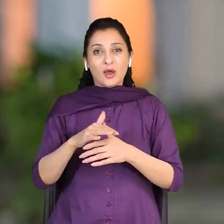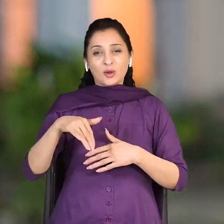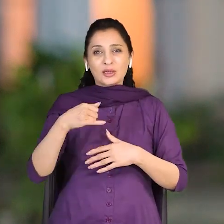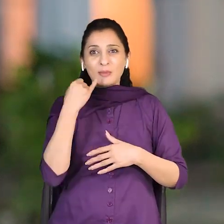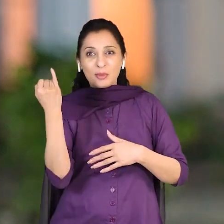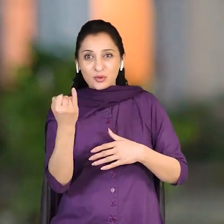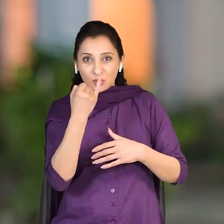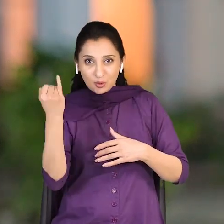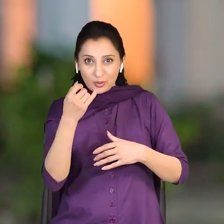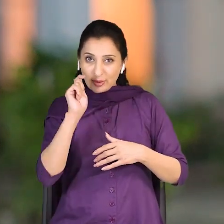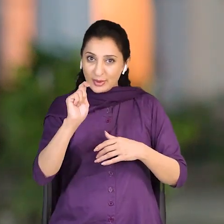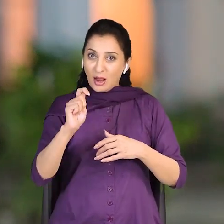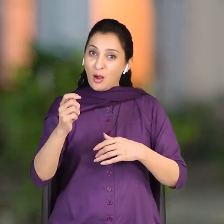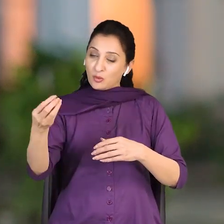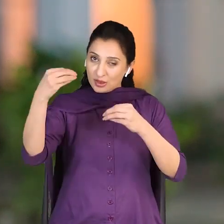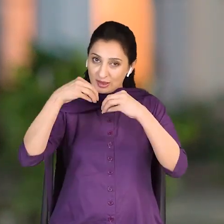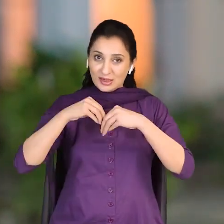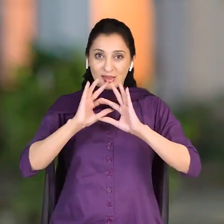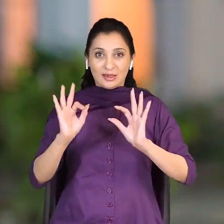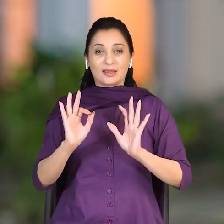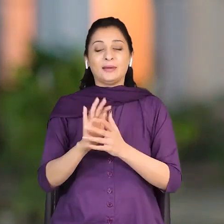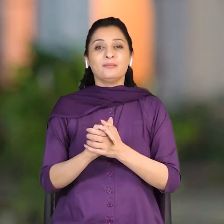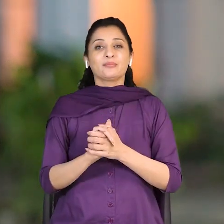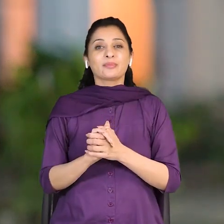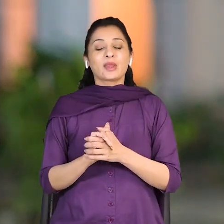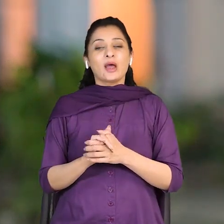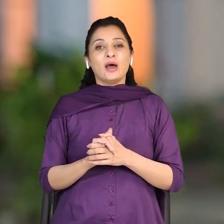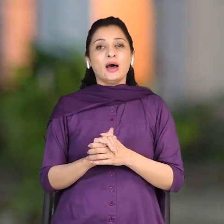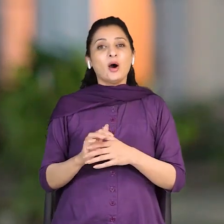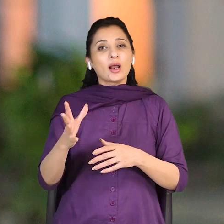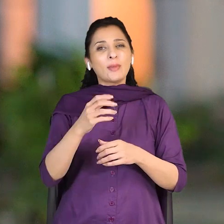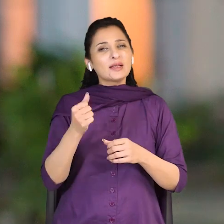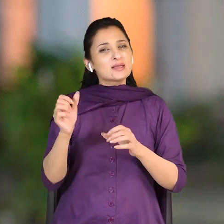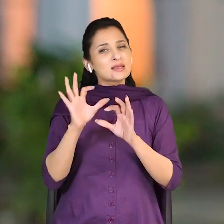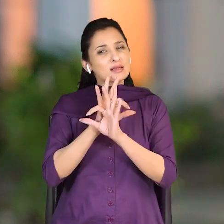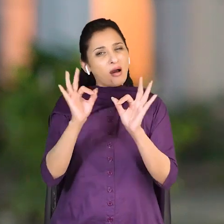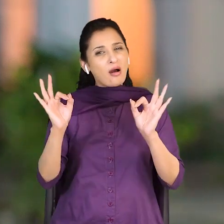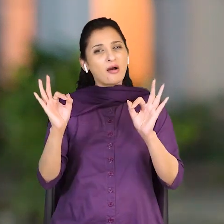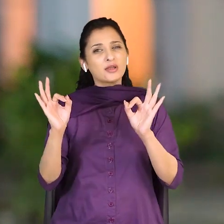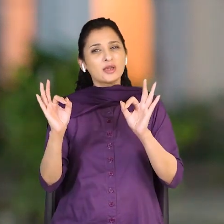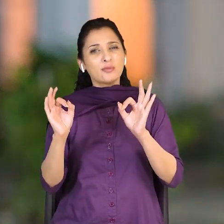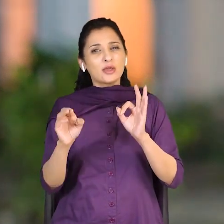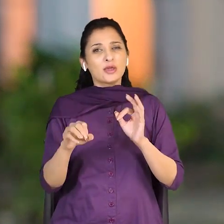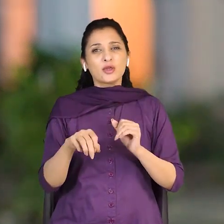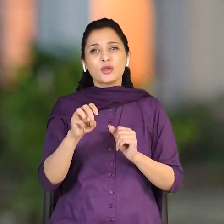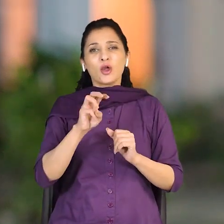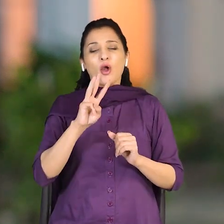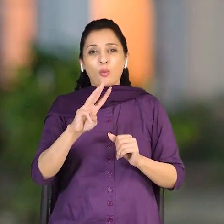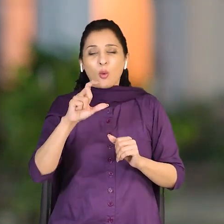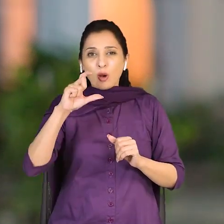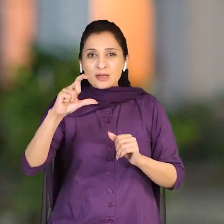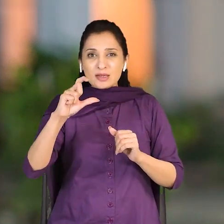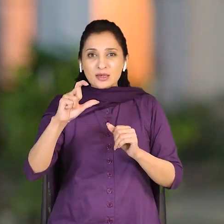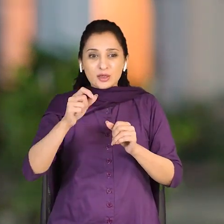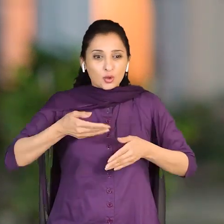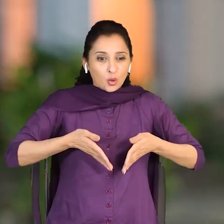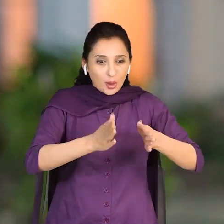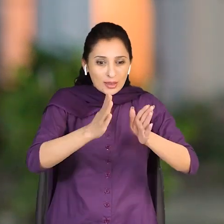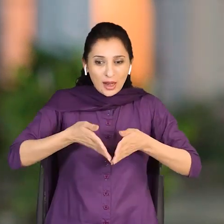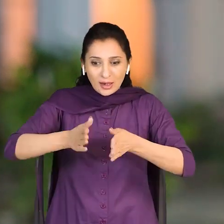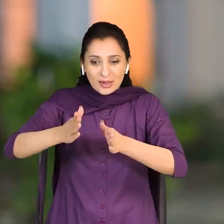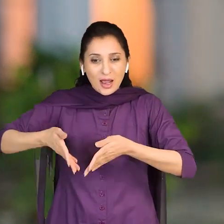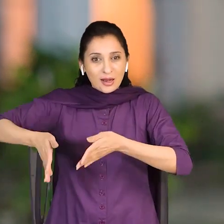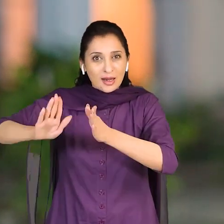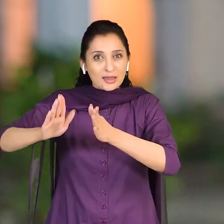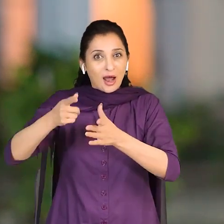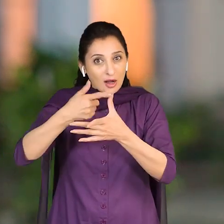तब फिर ग्रेजुअली जो है फिर मुझे टूरिज़म का चार्ज भी दिया गया। और जो हमारी जितनी